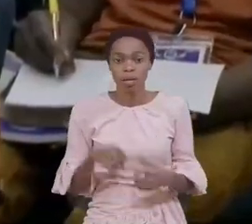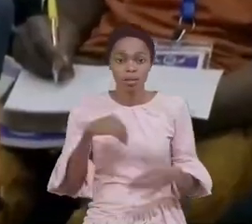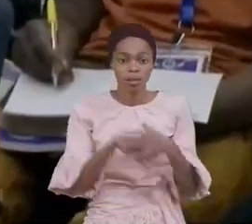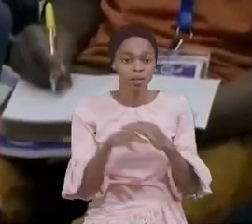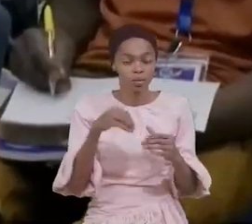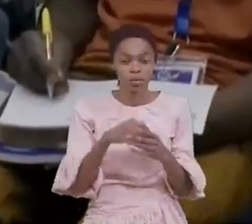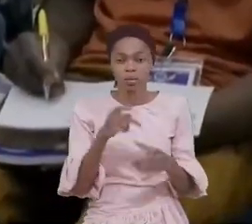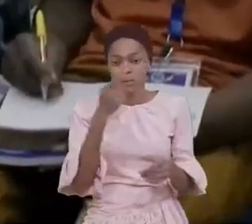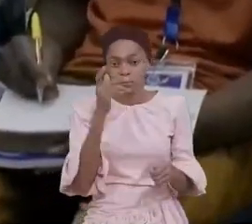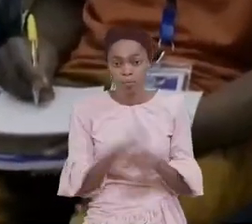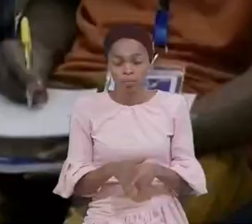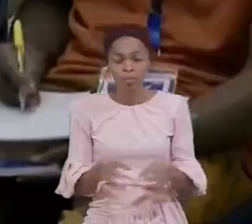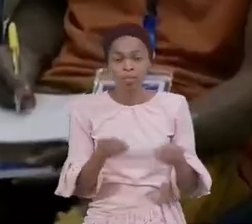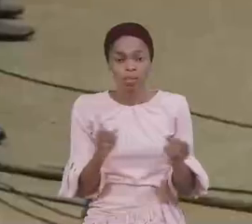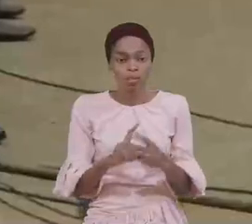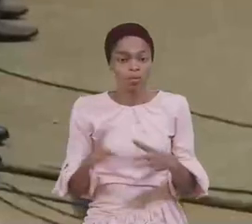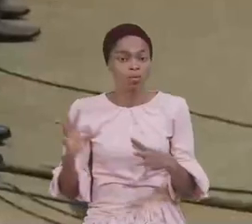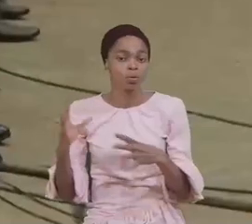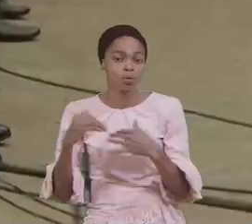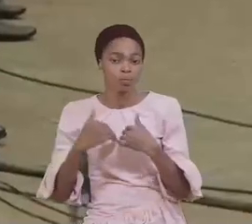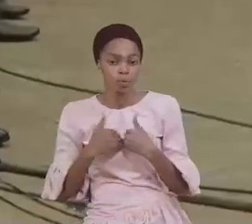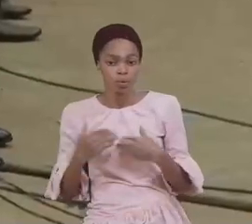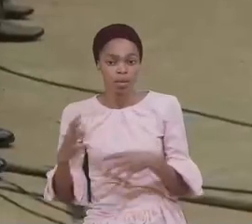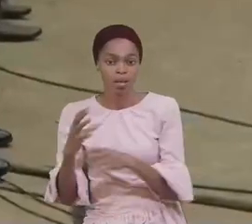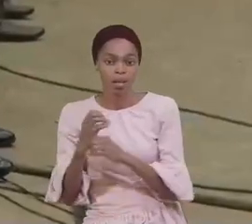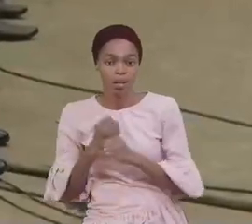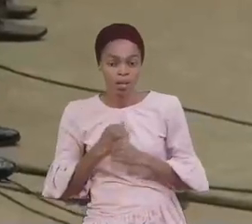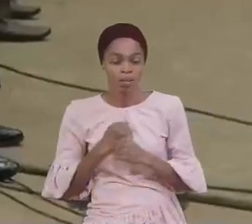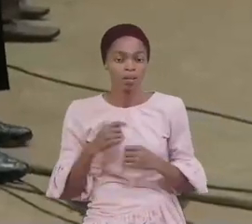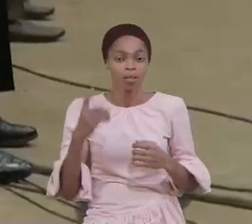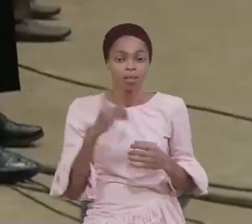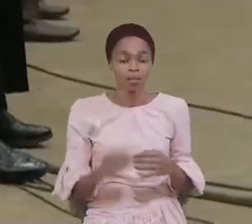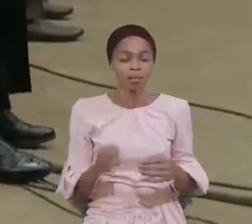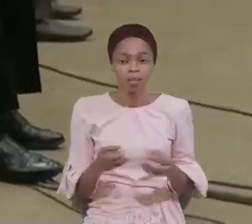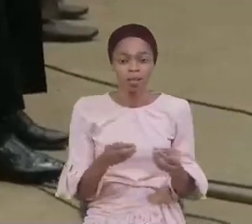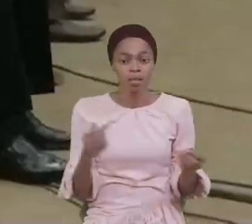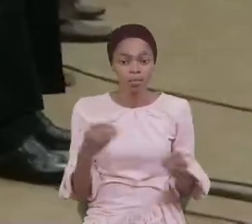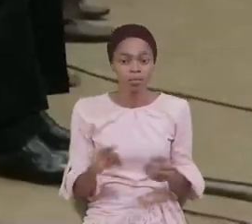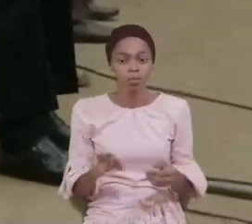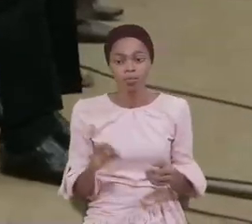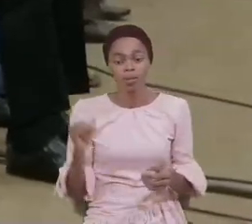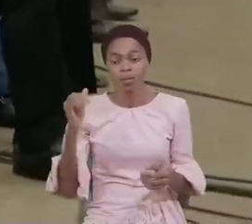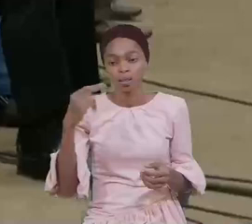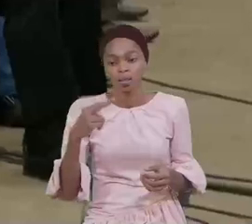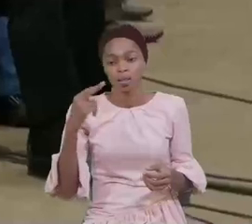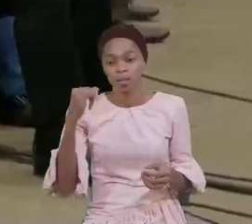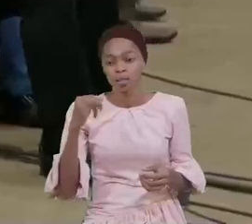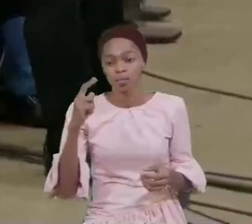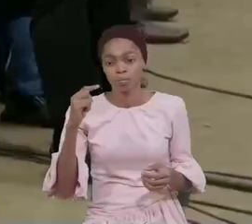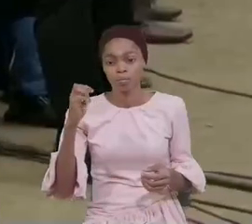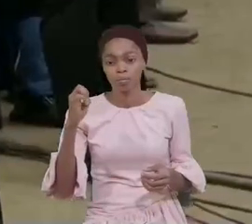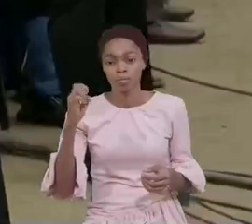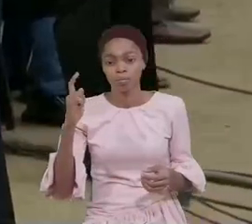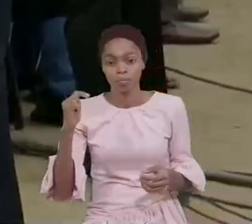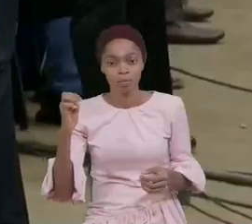promise au Cana pour posséder le pays, et le territoire des Éthiens, des